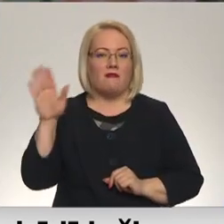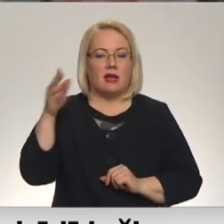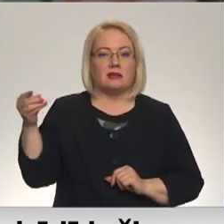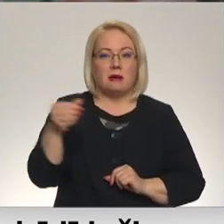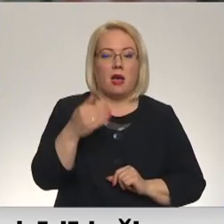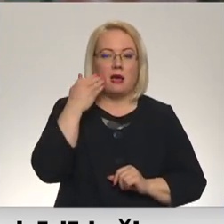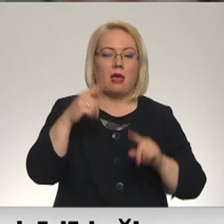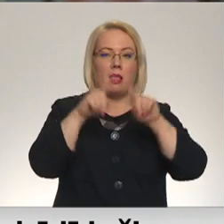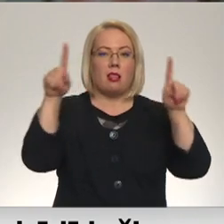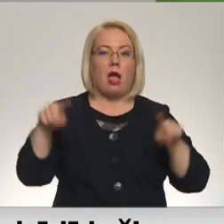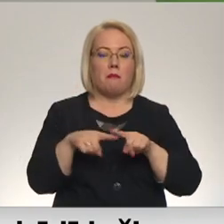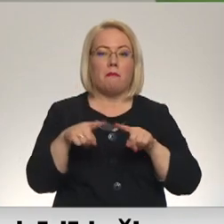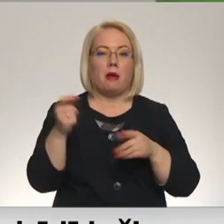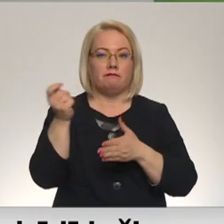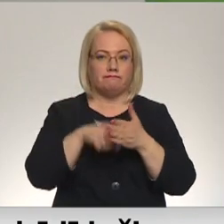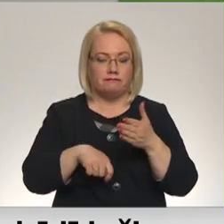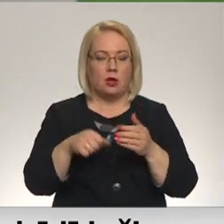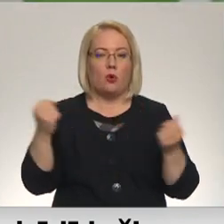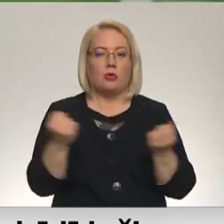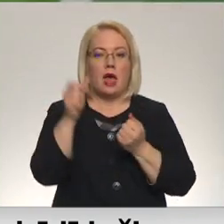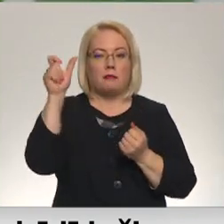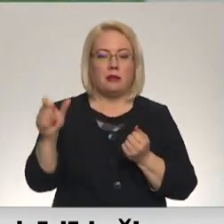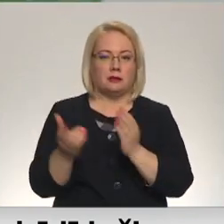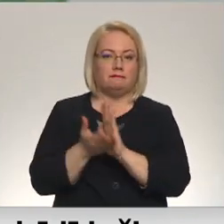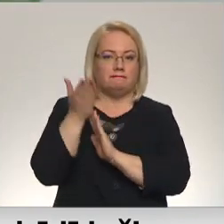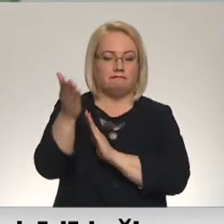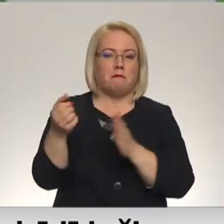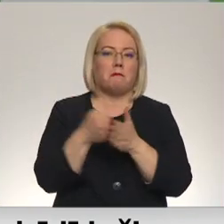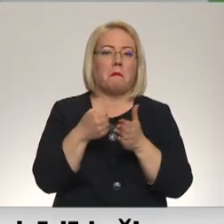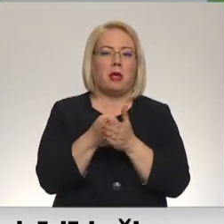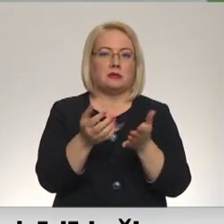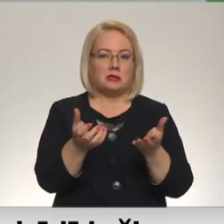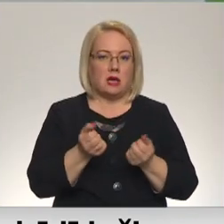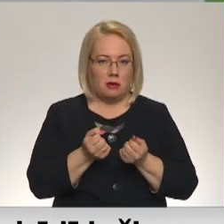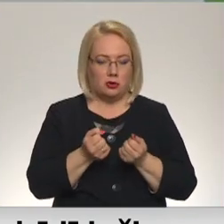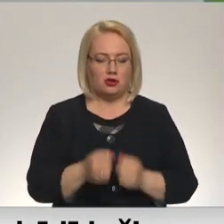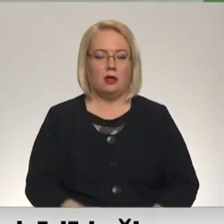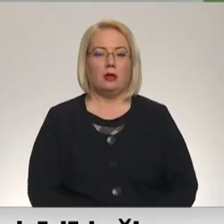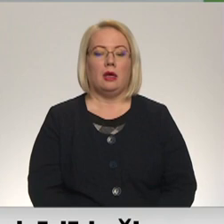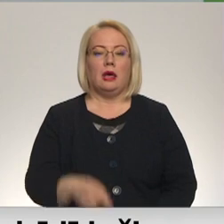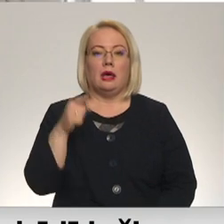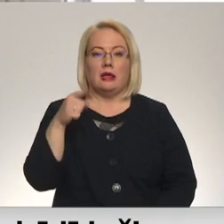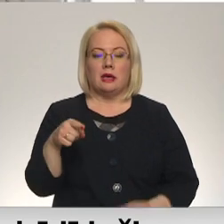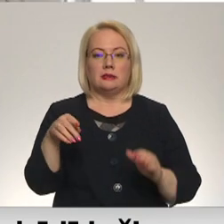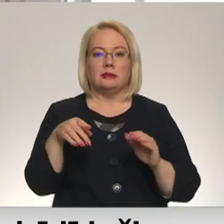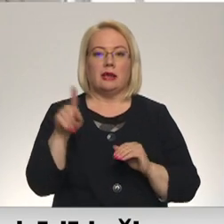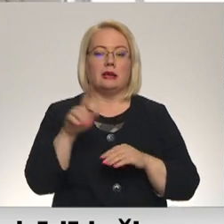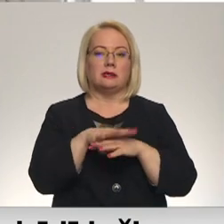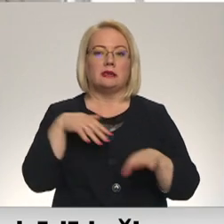lapa būs noslēgta un darbinieks iesniedz iesniegumu pabalsta saņemšanai. Šīs ir likumdevēja